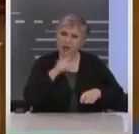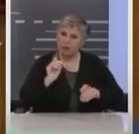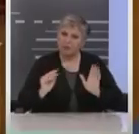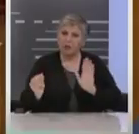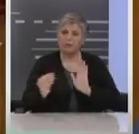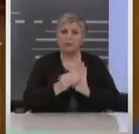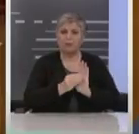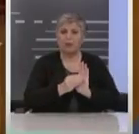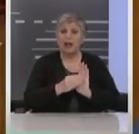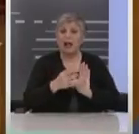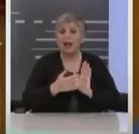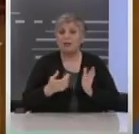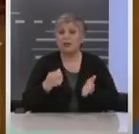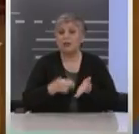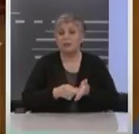συνολικού προϋπολογισμού